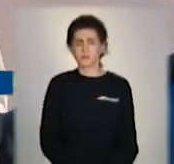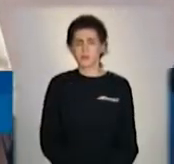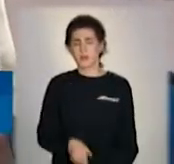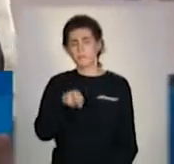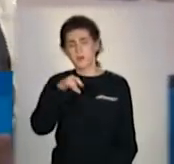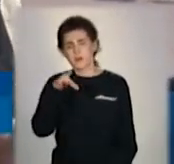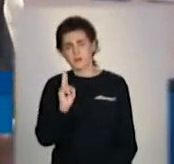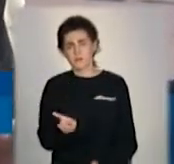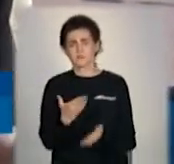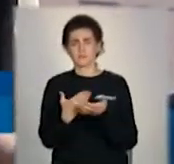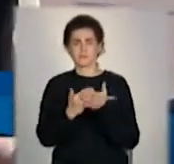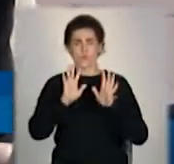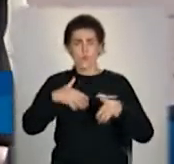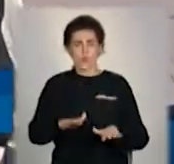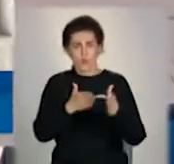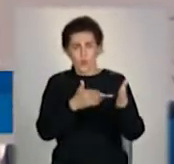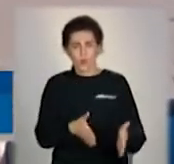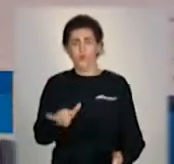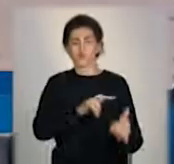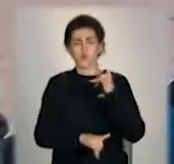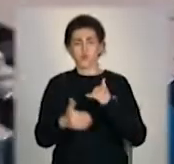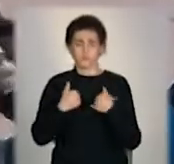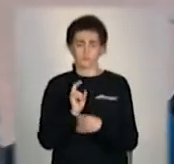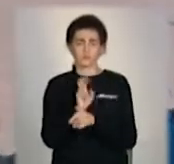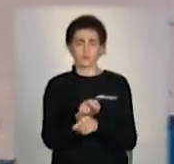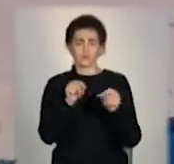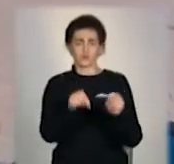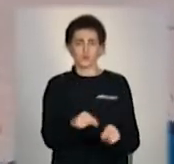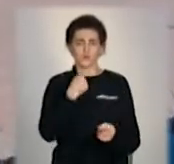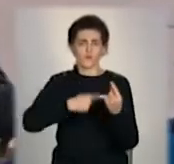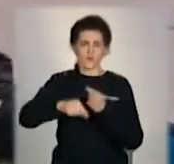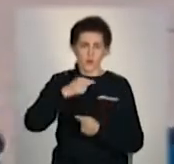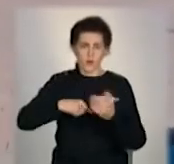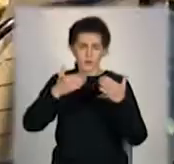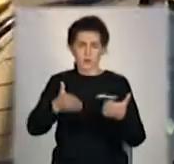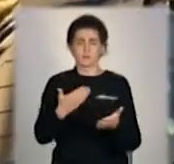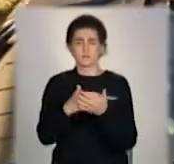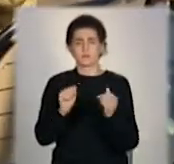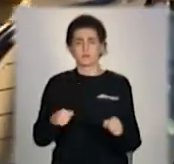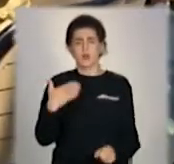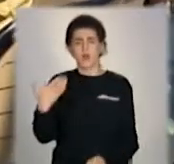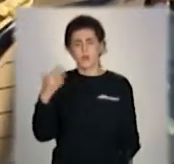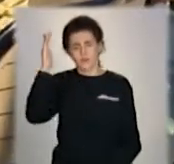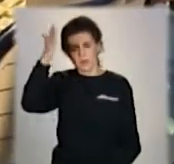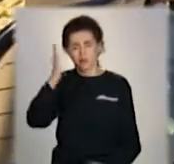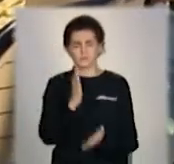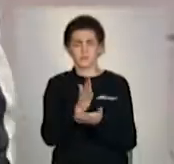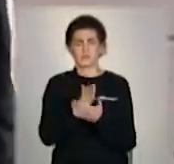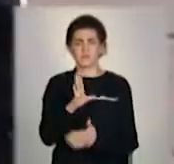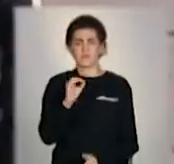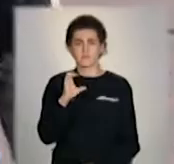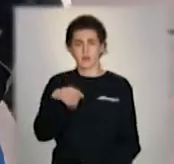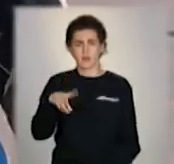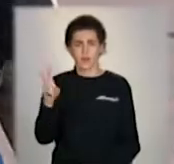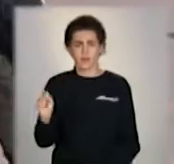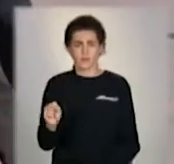море. А куди ще? Ну, ось сюди, до сквери, в драмтеатр. На лівому берегу веселка, туди їздив.